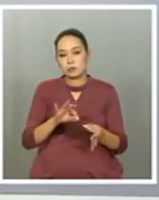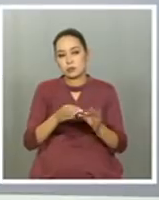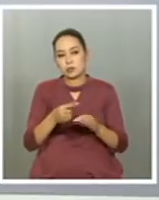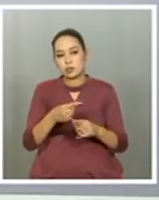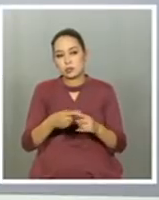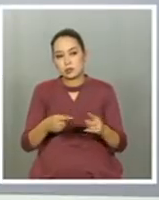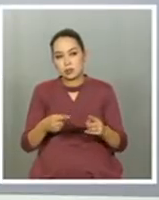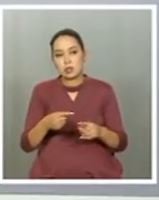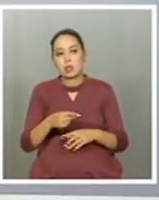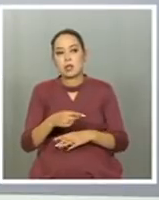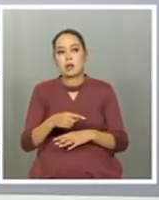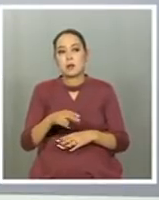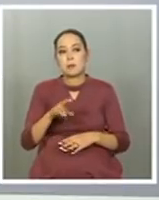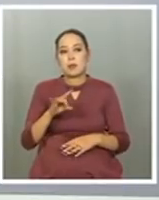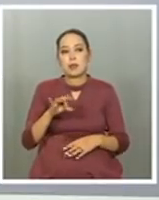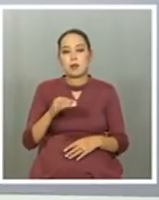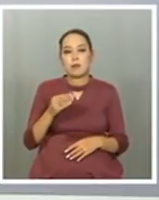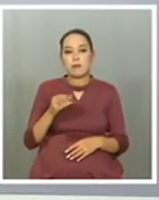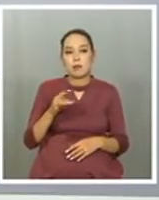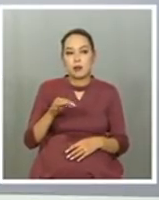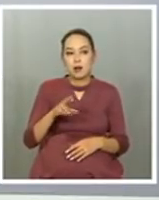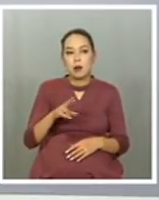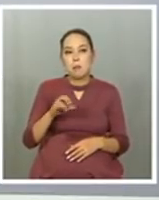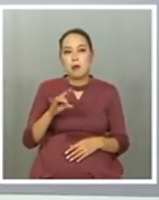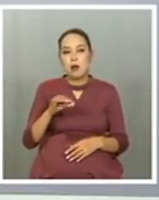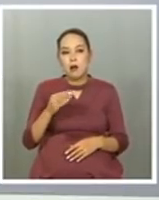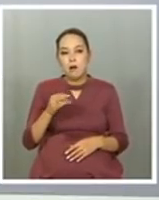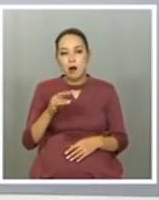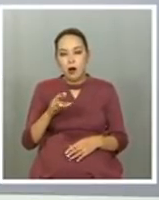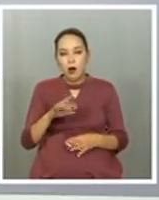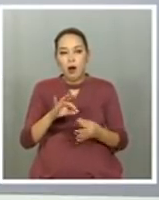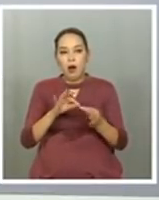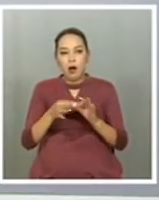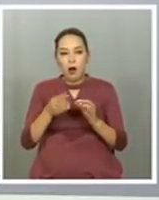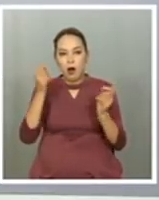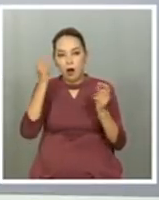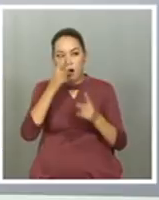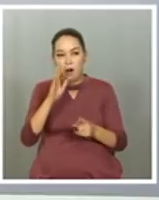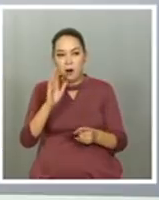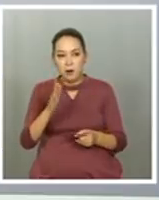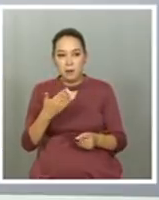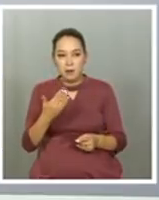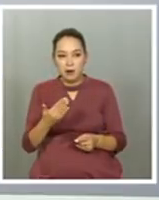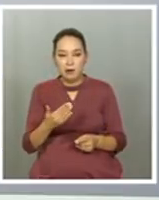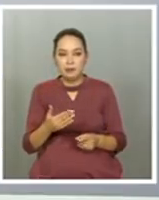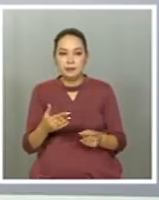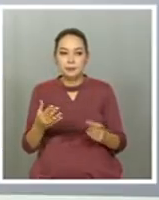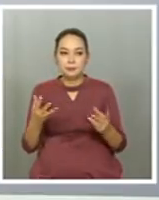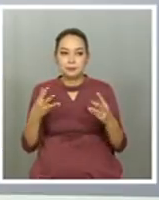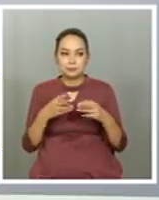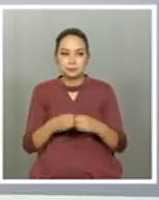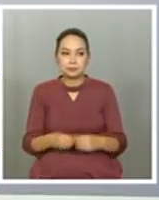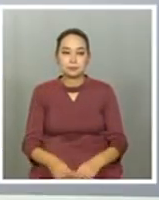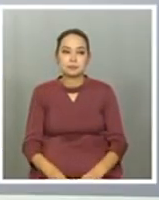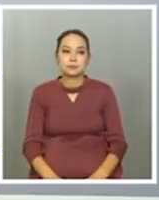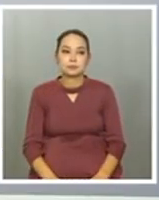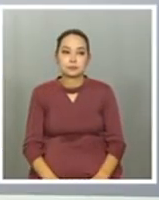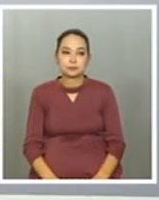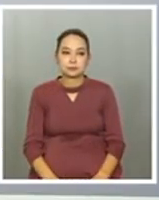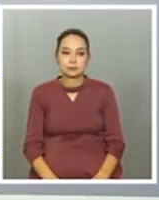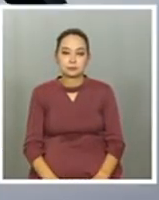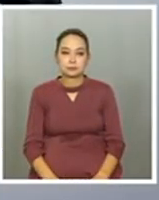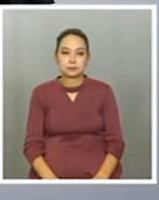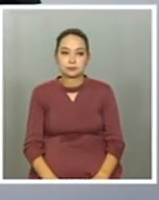периферия дегендерге жеке-жеке тоқталатын боламыз, ал қазір геоэкономиканың келесі категорияларымен таныс болайық.